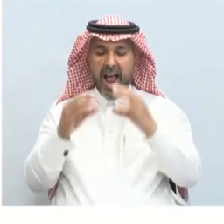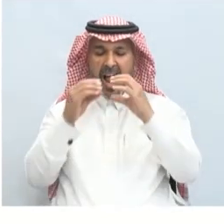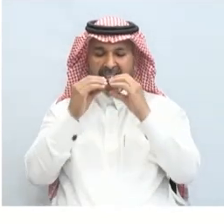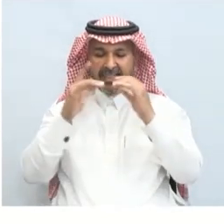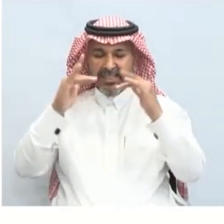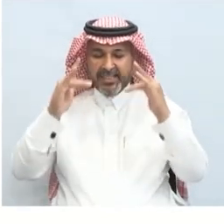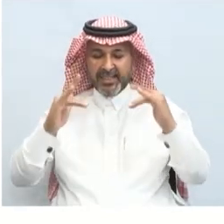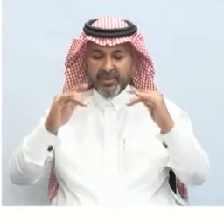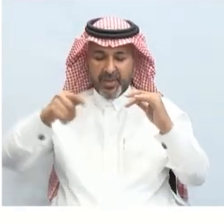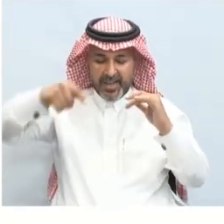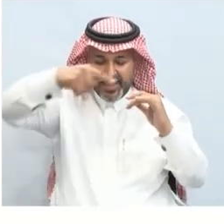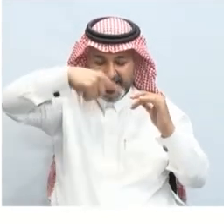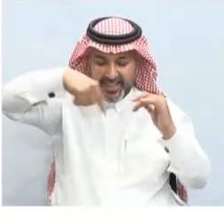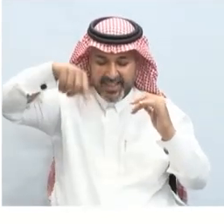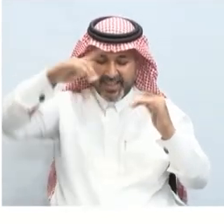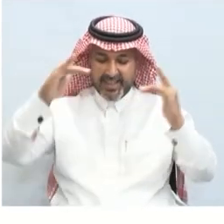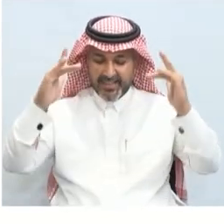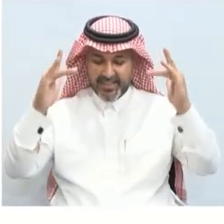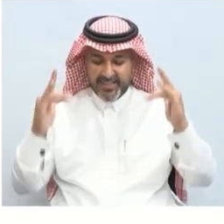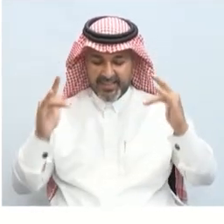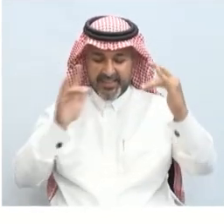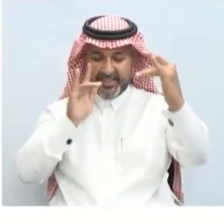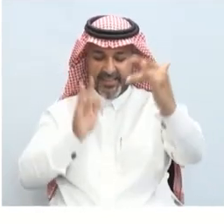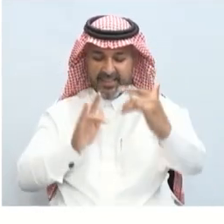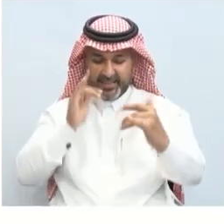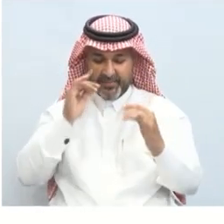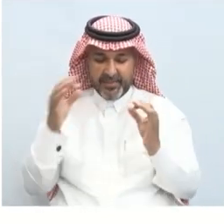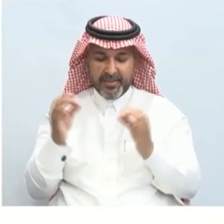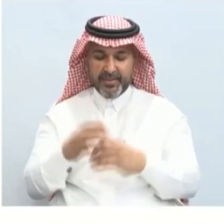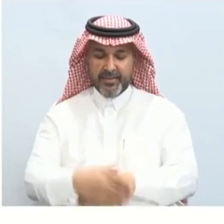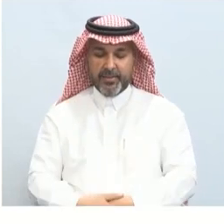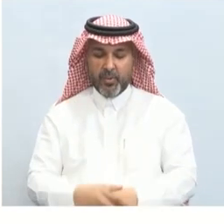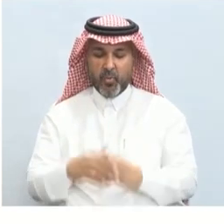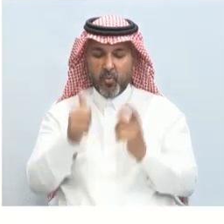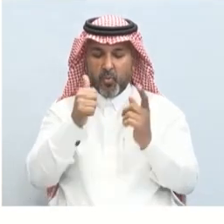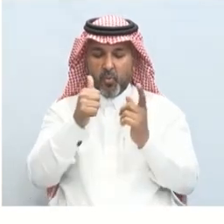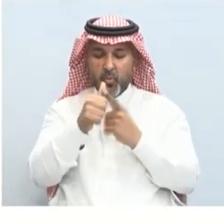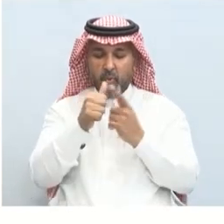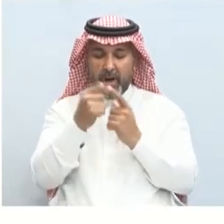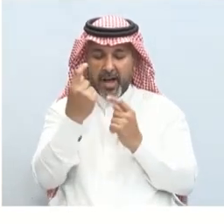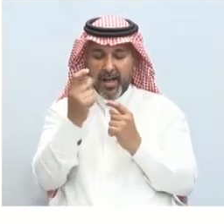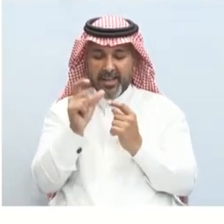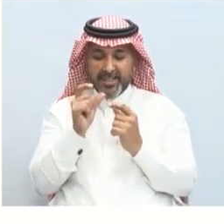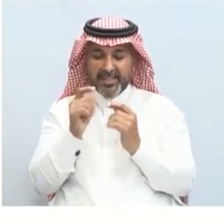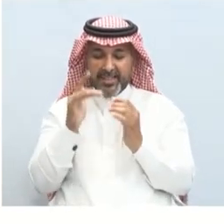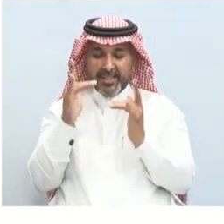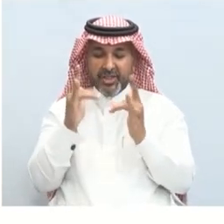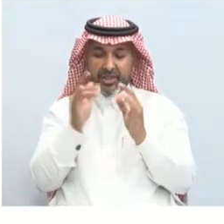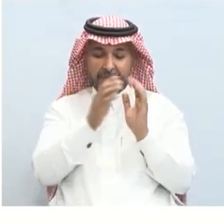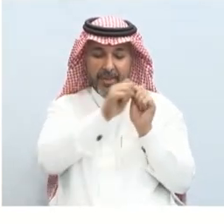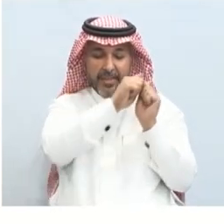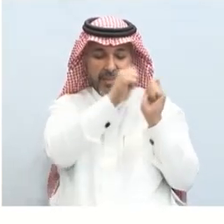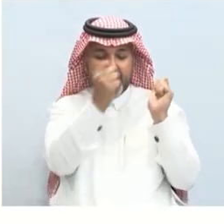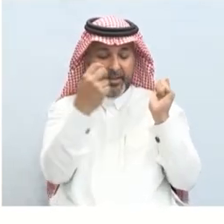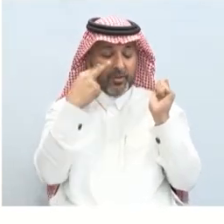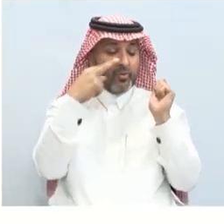منضده دائريه الشكل وكان احد المقاعد بجوار النافذه هذه وش يا جماعه الخير هذه نسميها